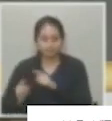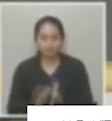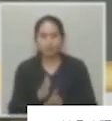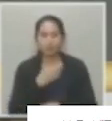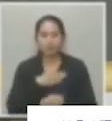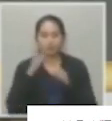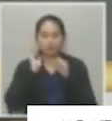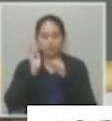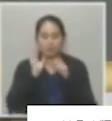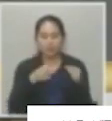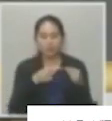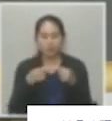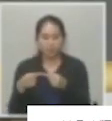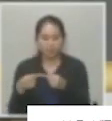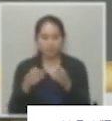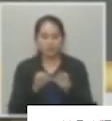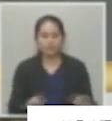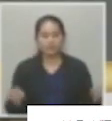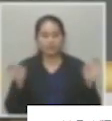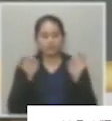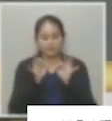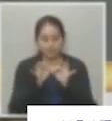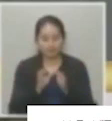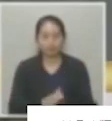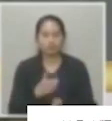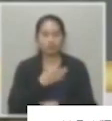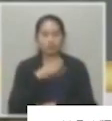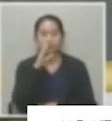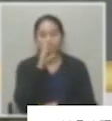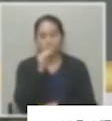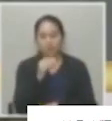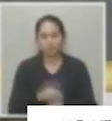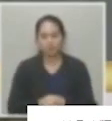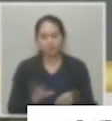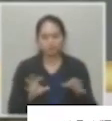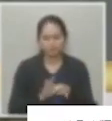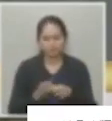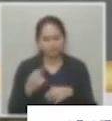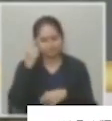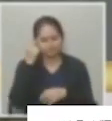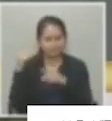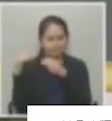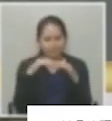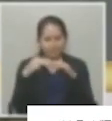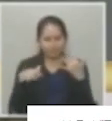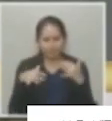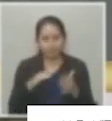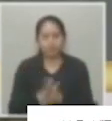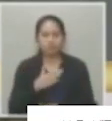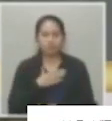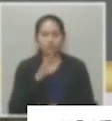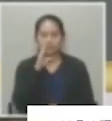นะเอาสาระในเรื่องเหล่านี้มาพูดเนี่ยผมคิดว่าเราคงสื่อความหมายต่างกันนะท่านผมจะเอาปัญหารูปธ